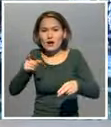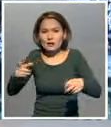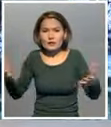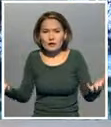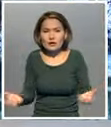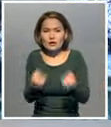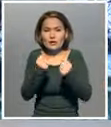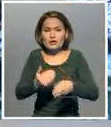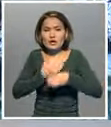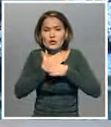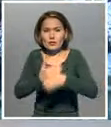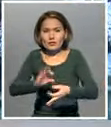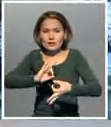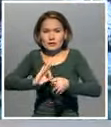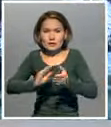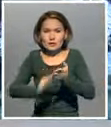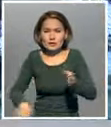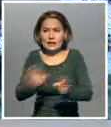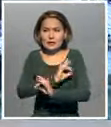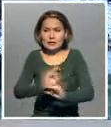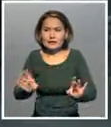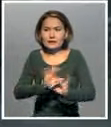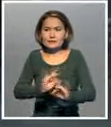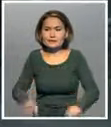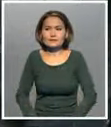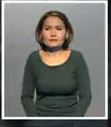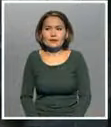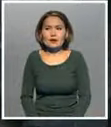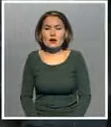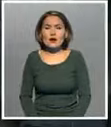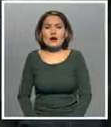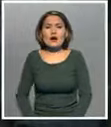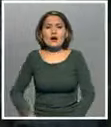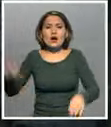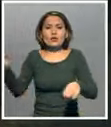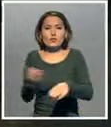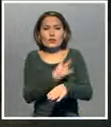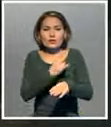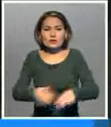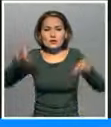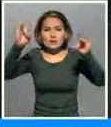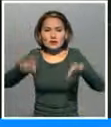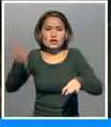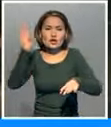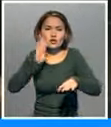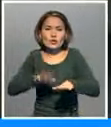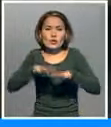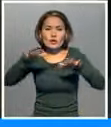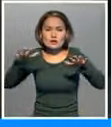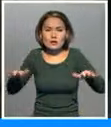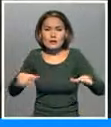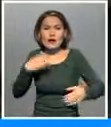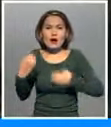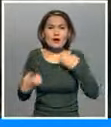орнынан ұлттық арна тілшісі Ержан Жақыптар қатады. Кенеттен кешке көтеріліп, жағалауға жақын көшелерге жайыла бастаған судан